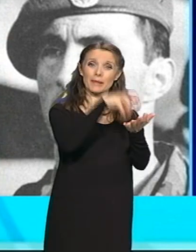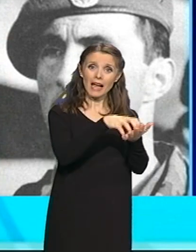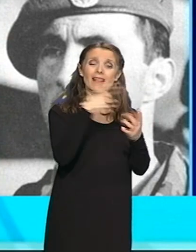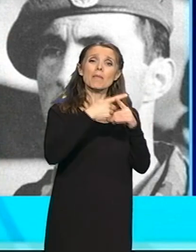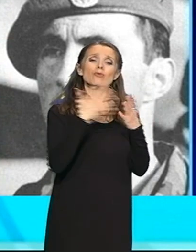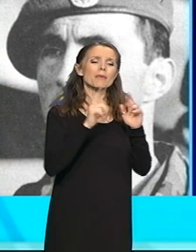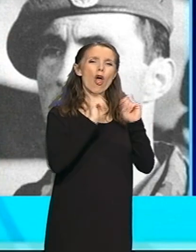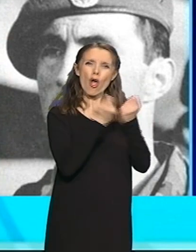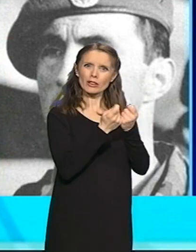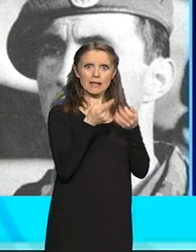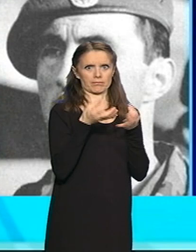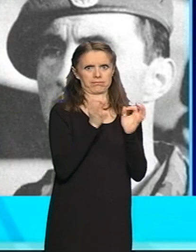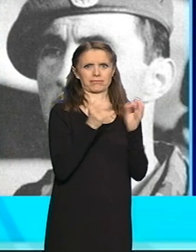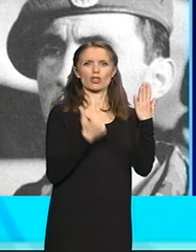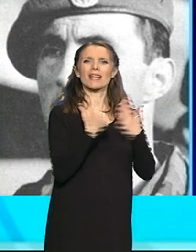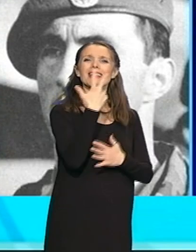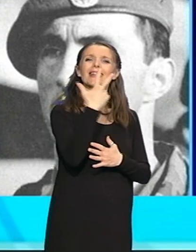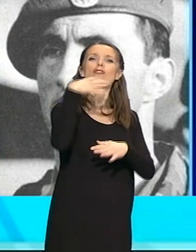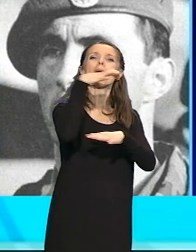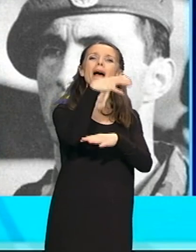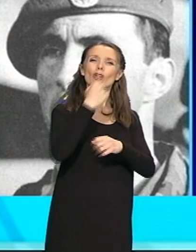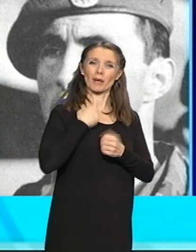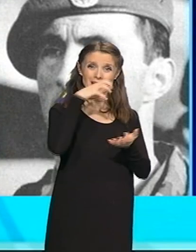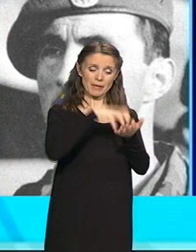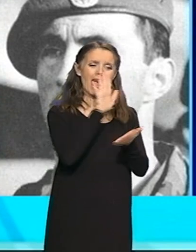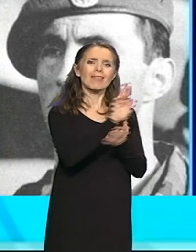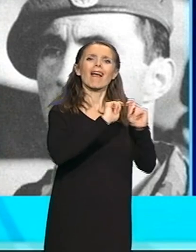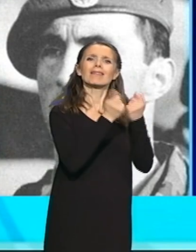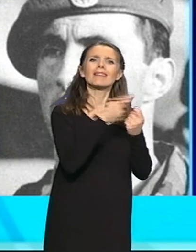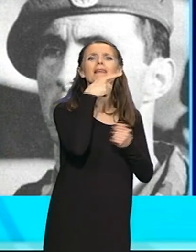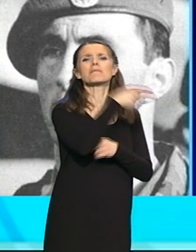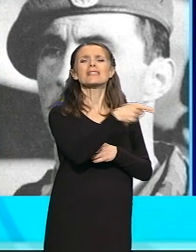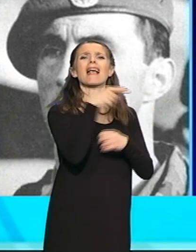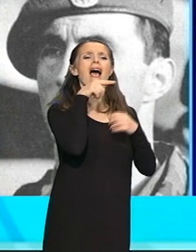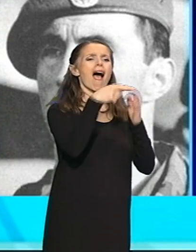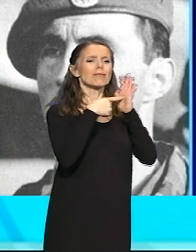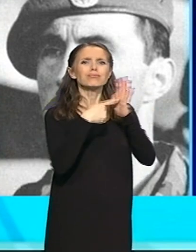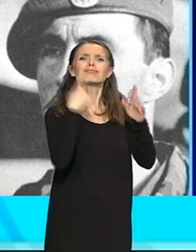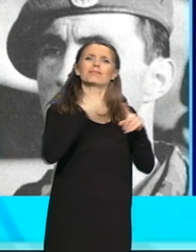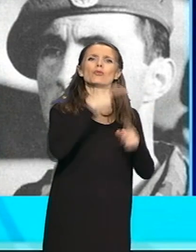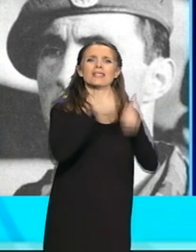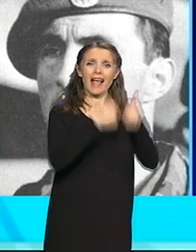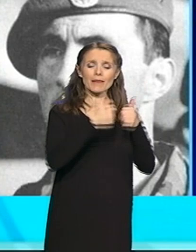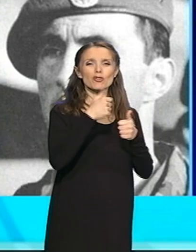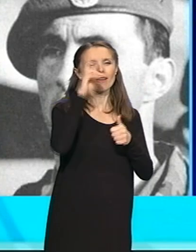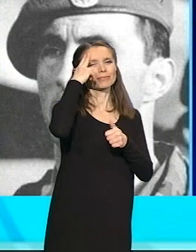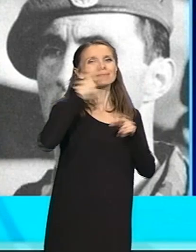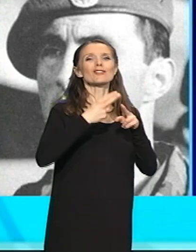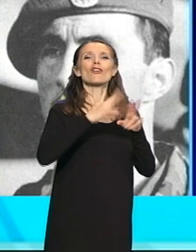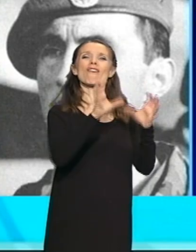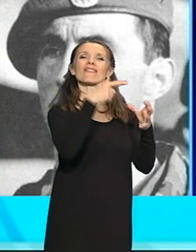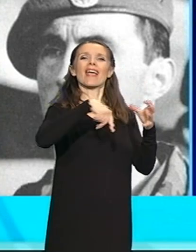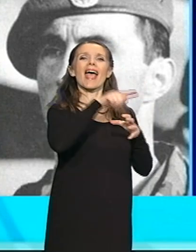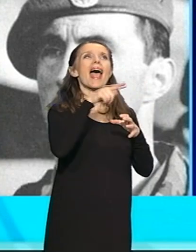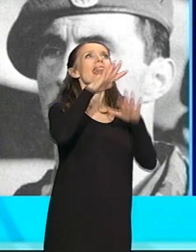tima pripadnika elitne 63. padobranske brigade, čuvenih nebeskih vidri. Odlikovan je ordenom za hrabrost.